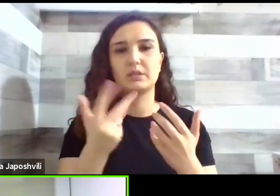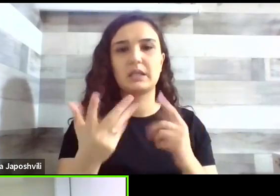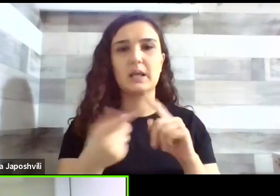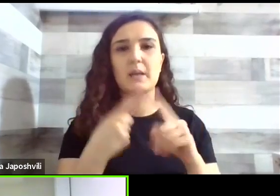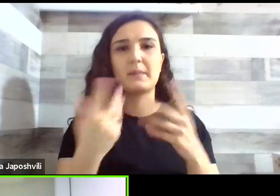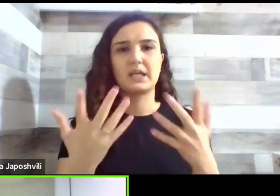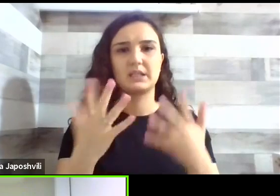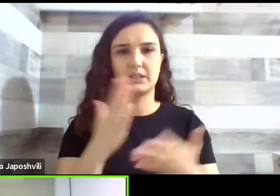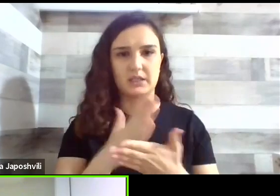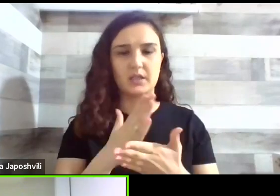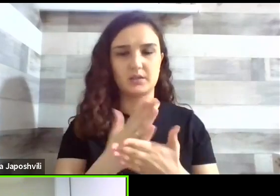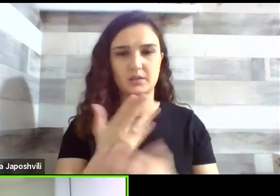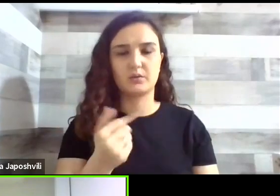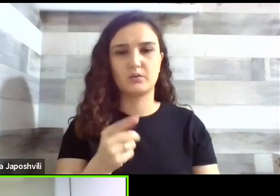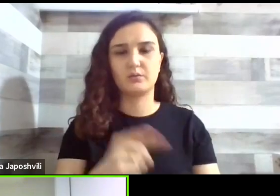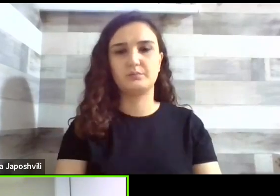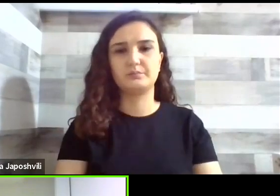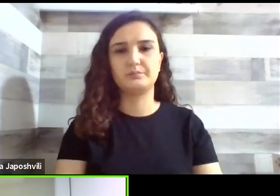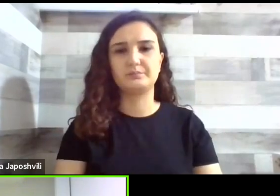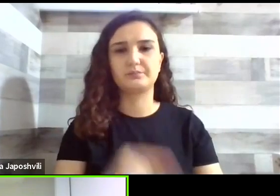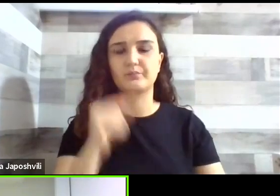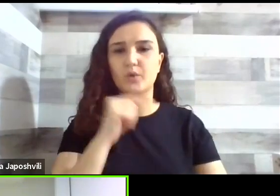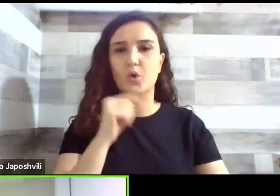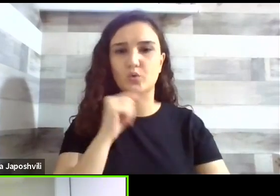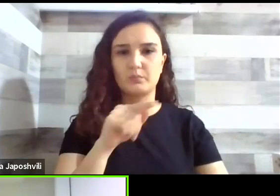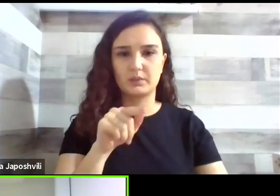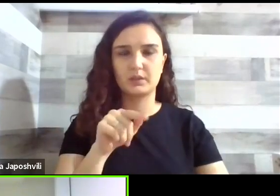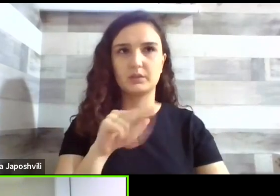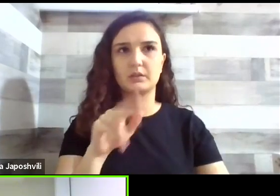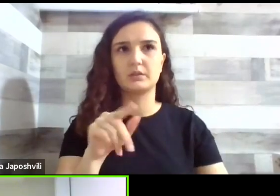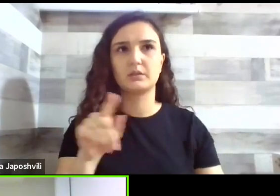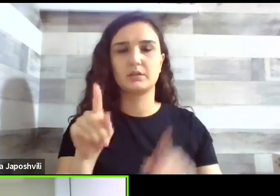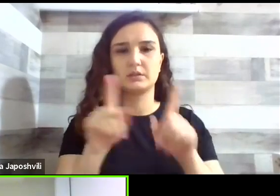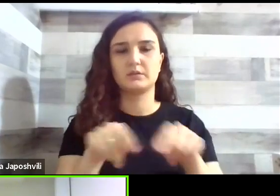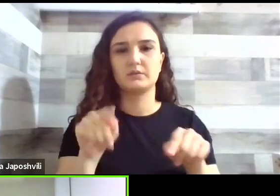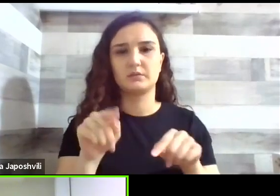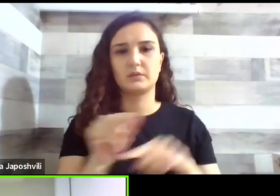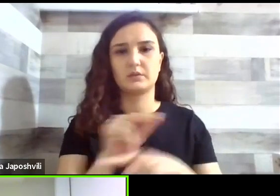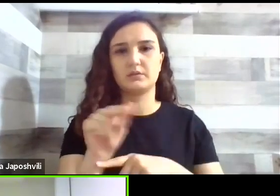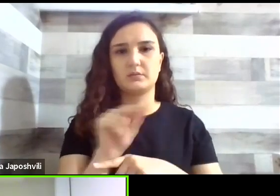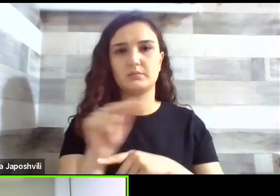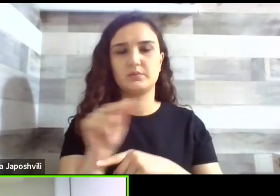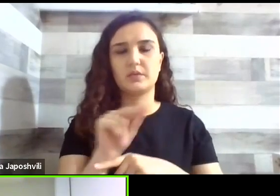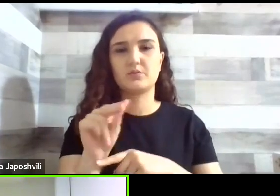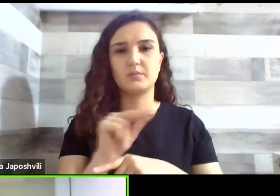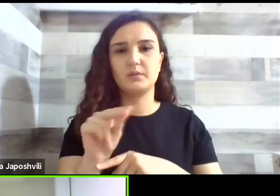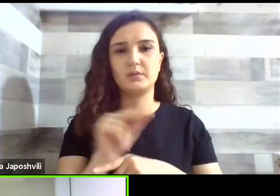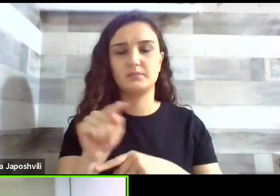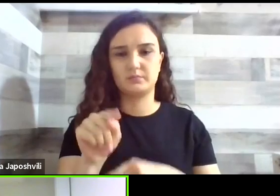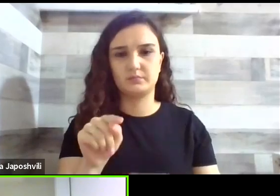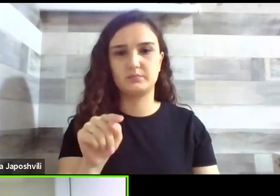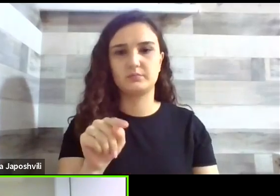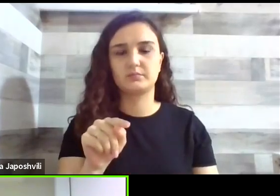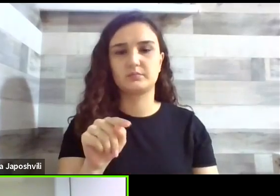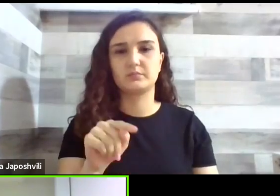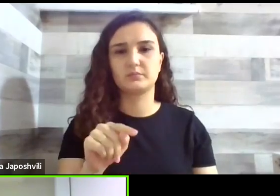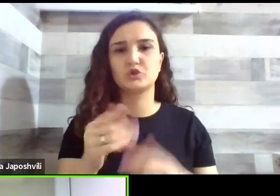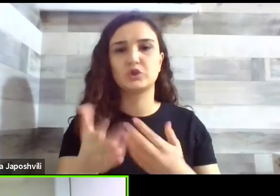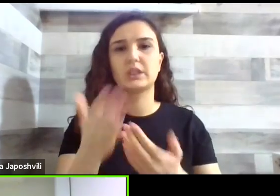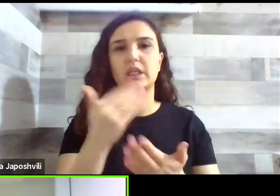ხო? ანუ როგორც ეკონომიკური თვალსაზრისით, ასევე რა თქმა უნდა თერაპიული შედეგების თვალსაზრით, ანუ რამდენად